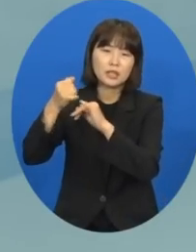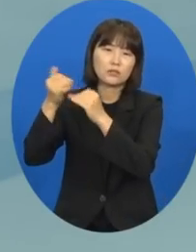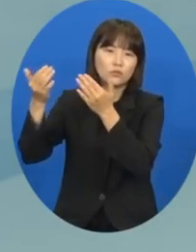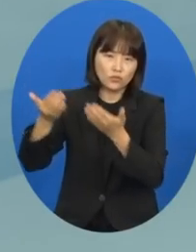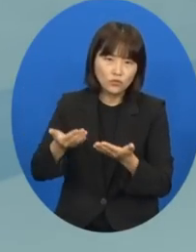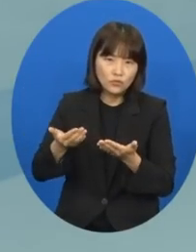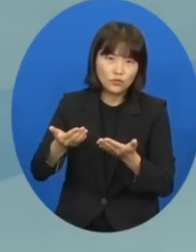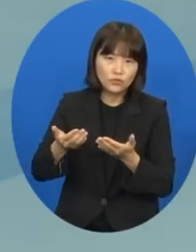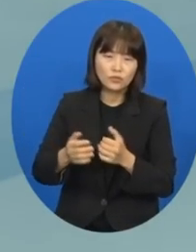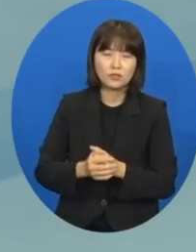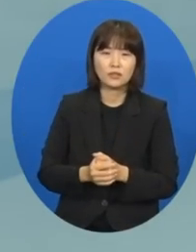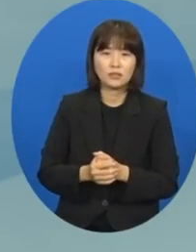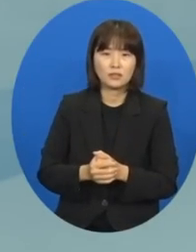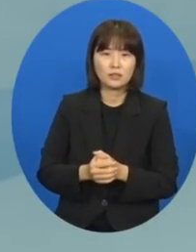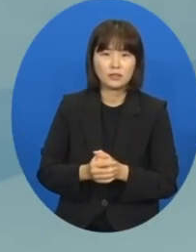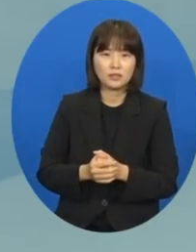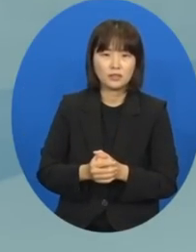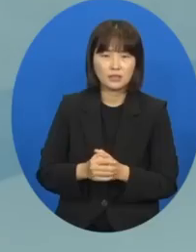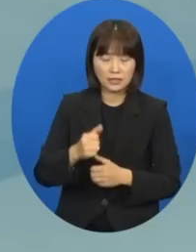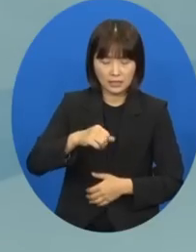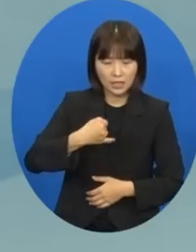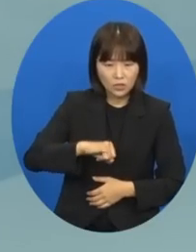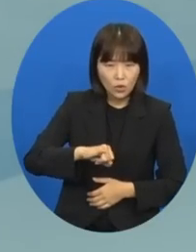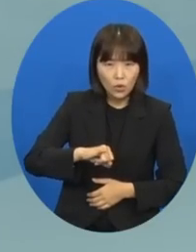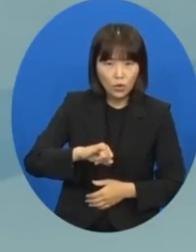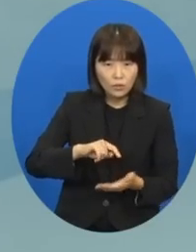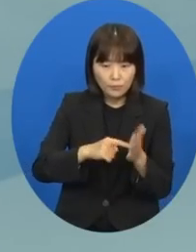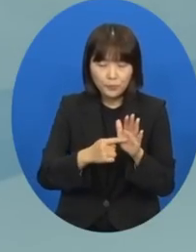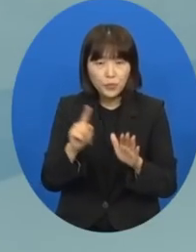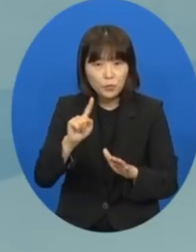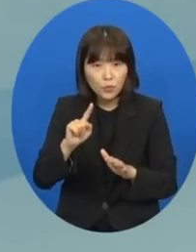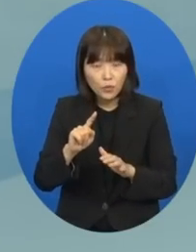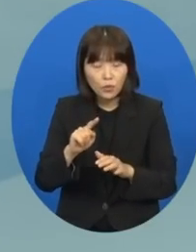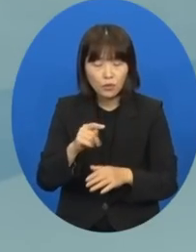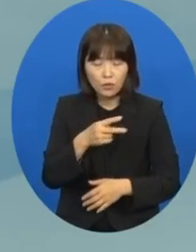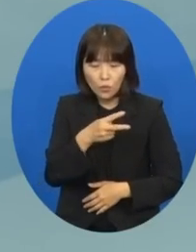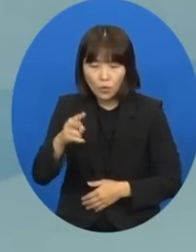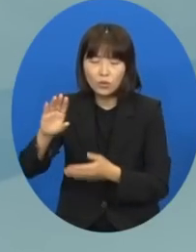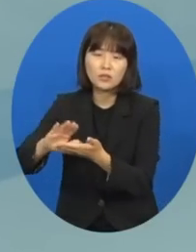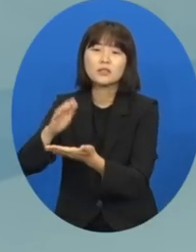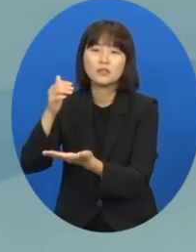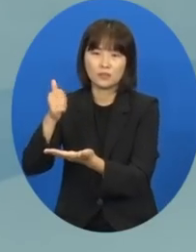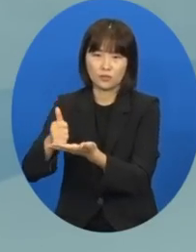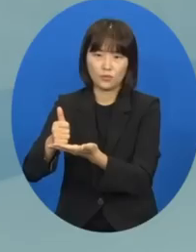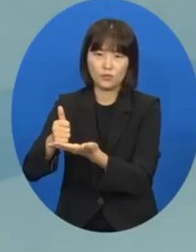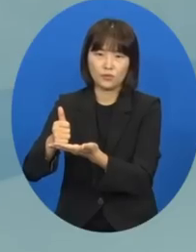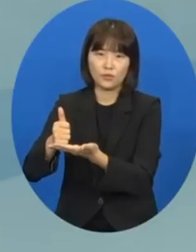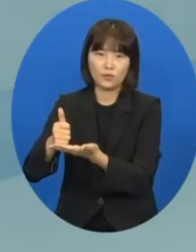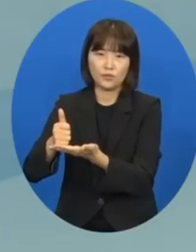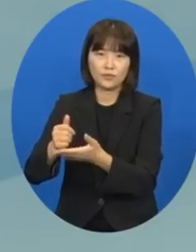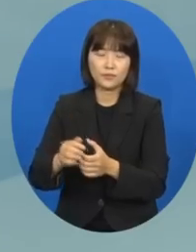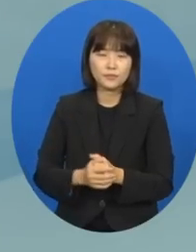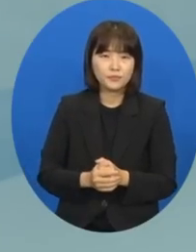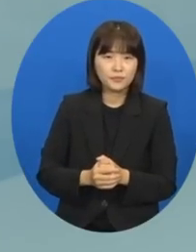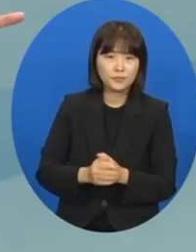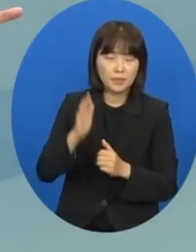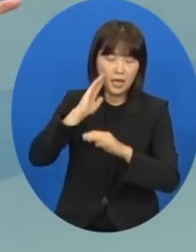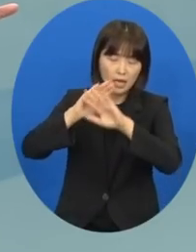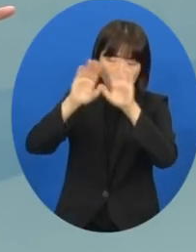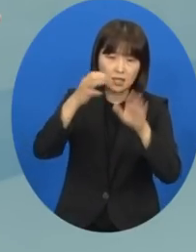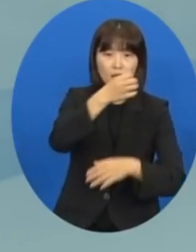궁극적인 자손이 상징하는 것은 갈라디아서 말씀에 의하면 뭐예요? 그리스도입니다. 그리스도예요. 하늘의